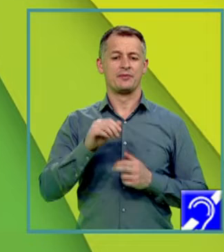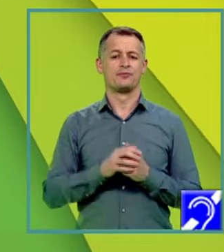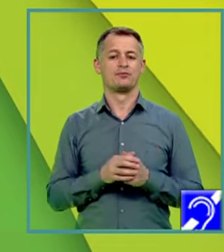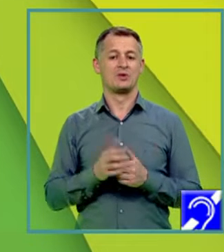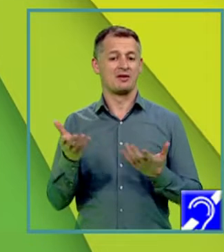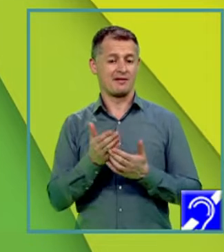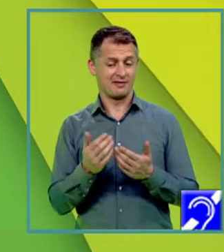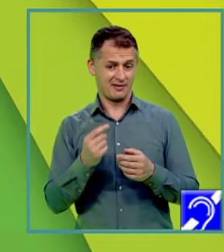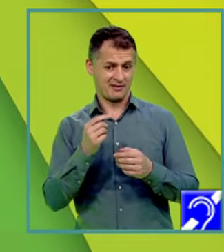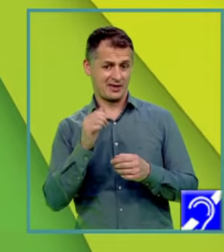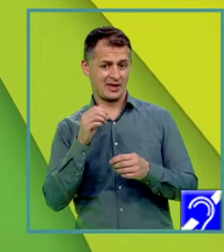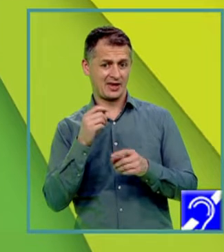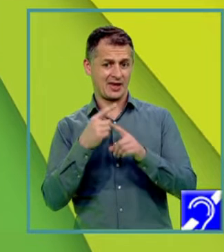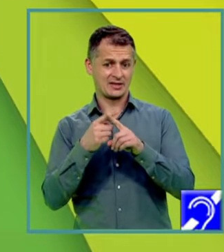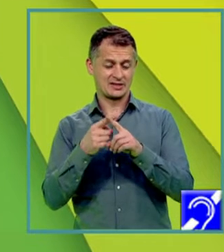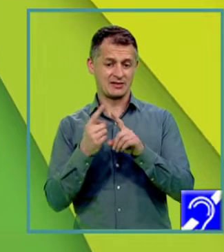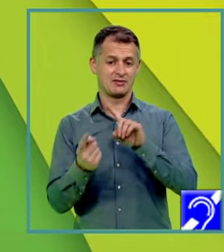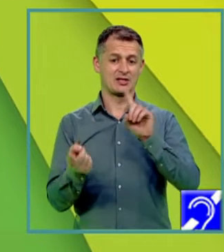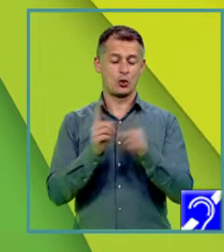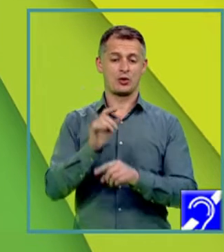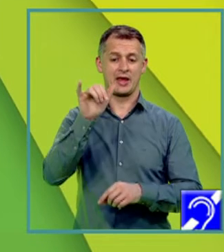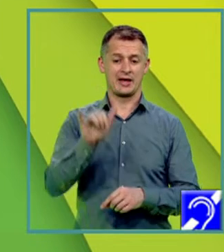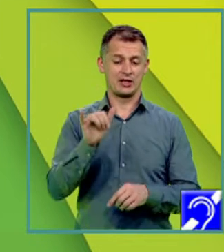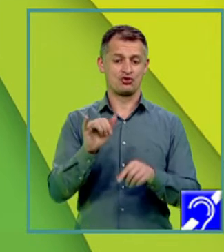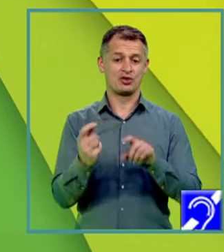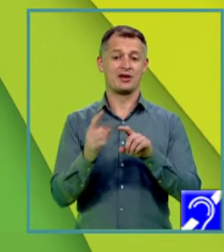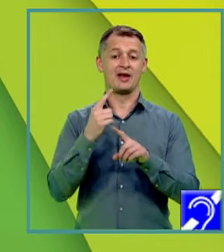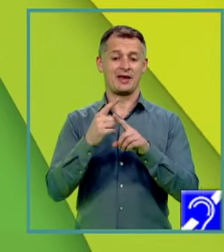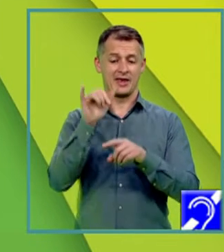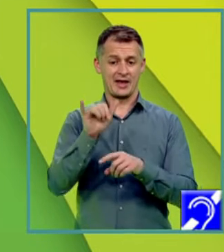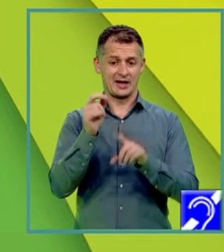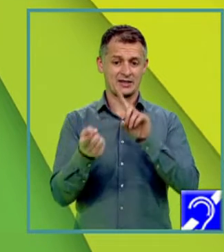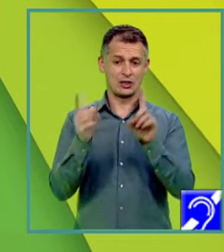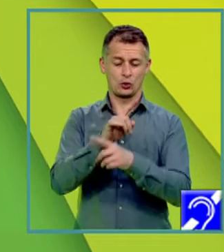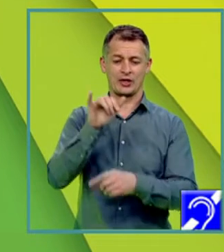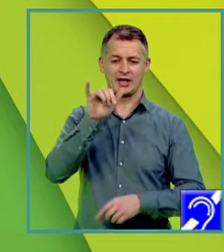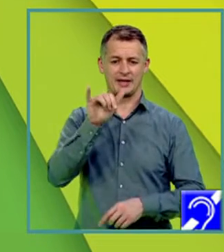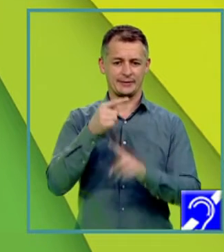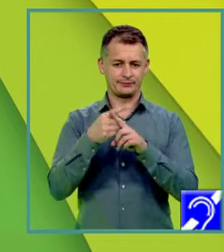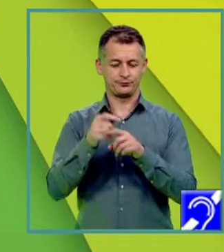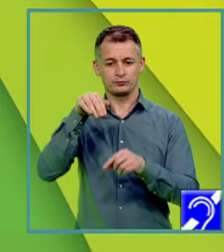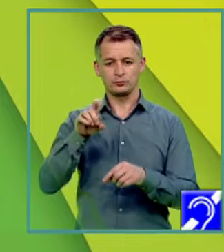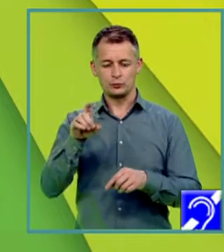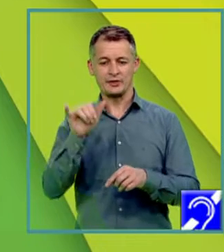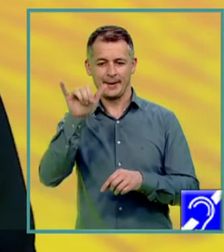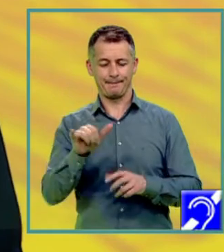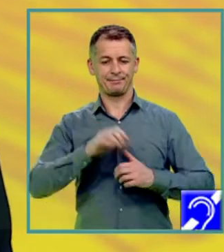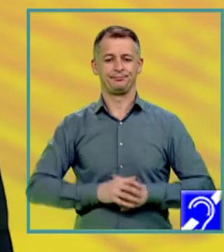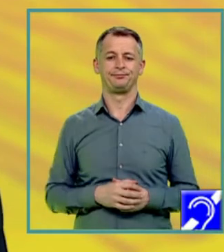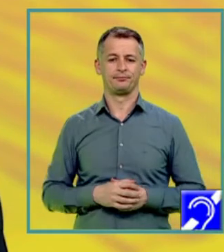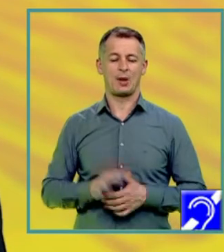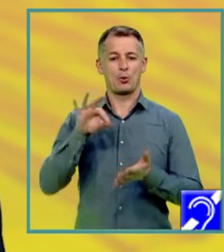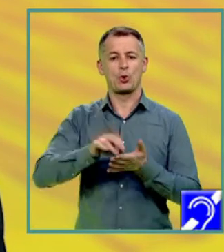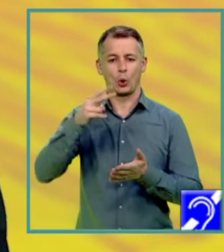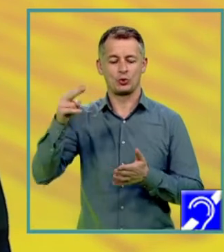parametrului x este înlocuită de greu și valoarea parametrului grec este înlocuită de x mod y9 propun în continuare